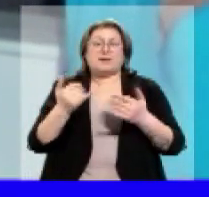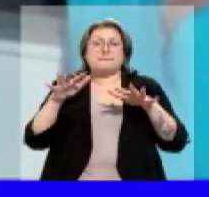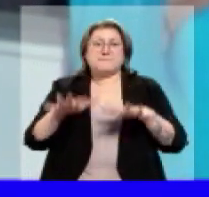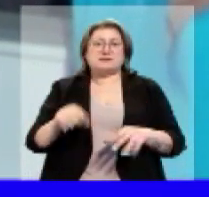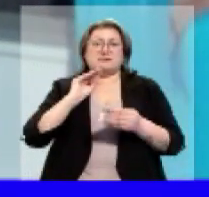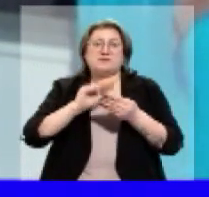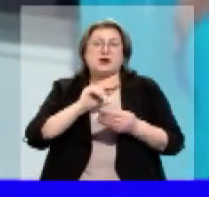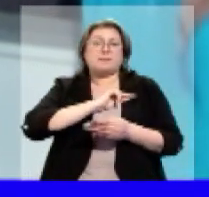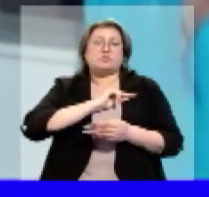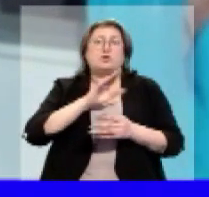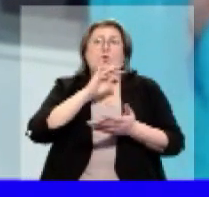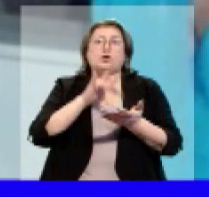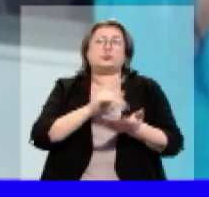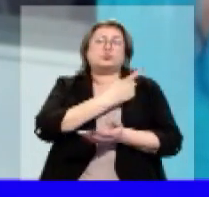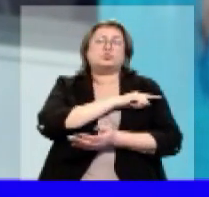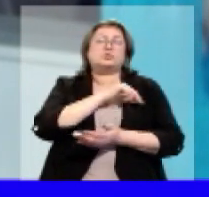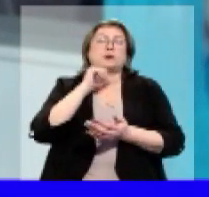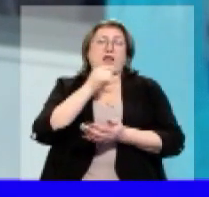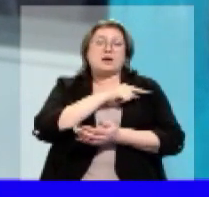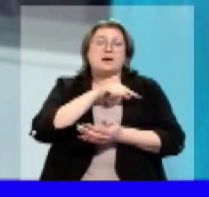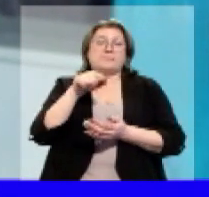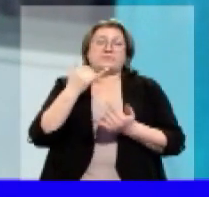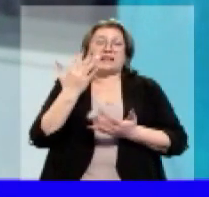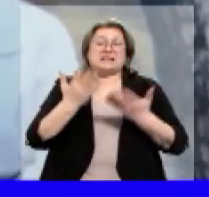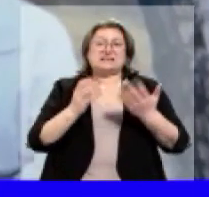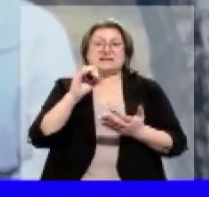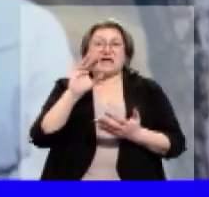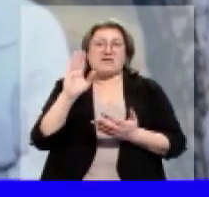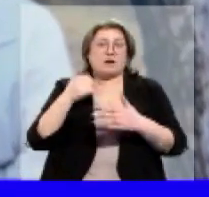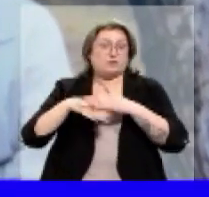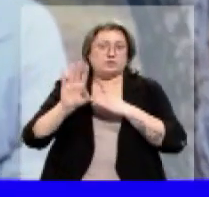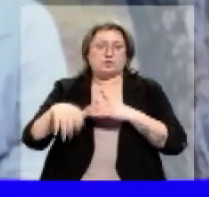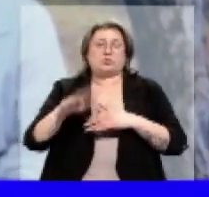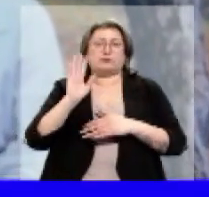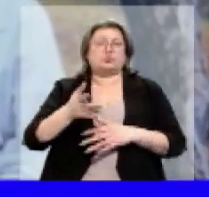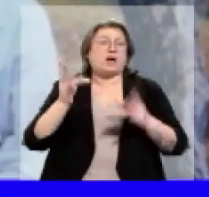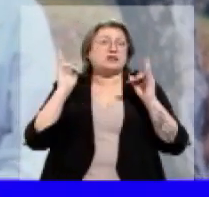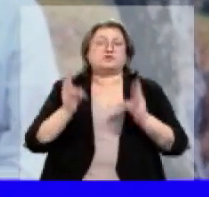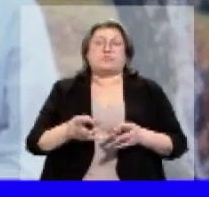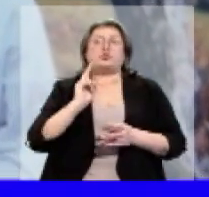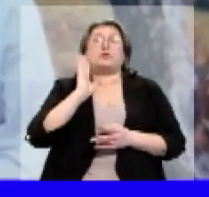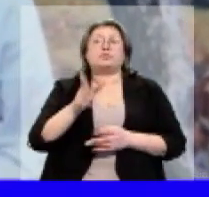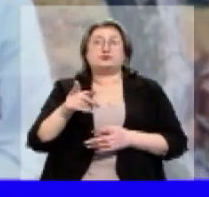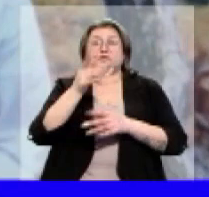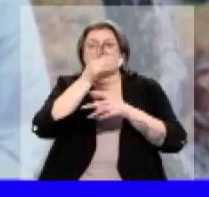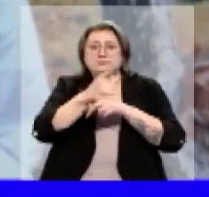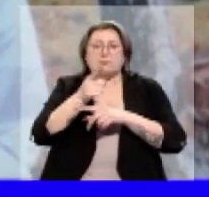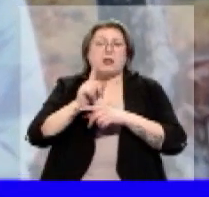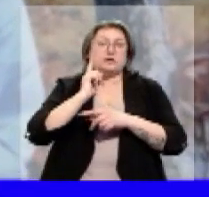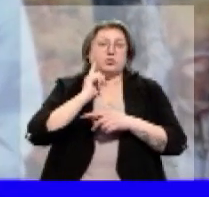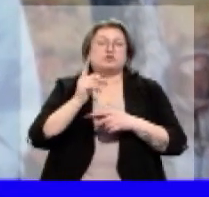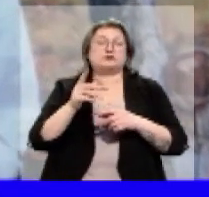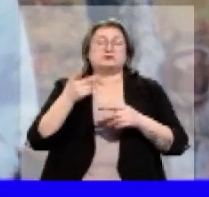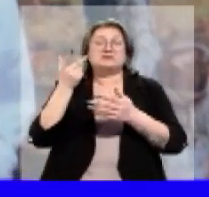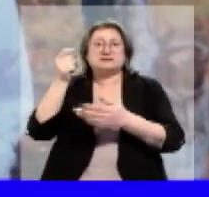местом работы стала больница города Кустанай. Сегодня говорят, если Сергеева уйдет, будет катастрофа. Кто будет журить молодежь, ругать